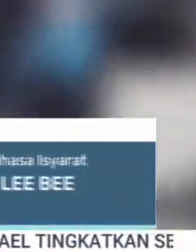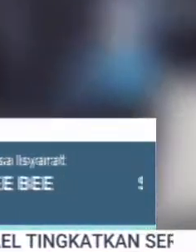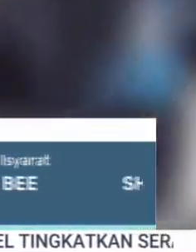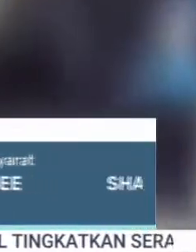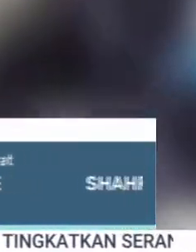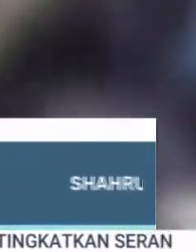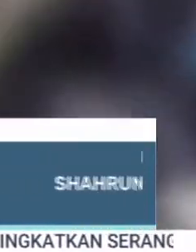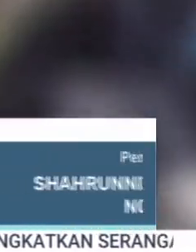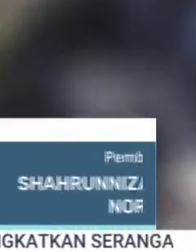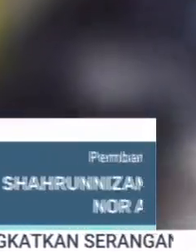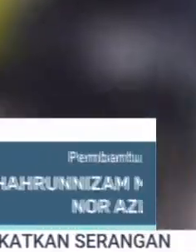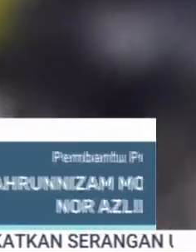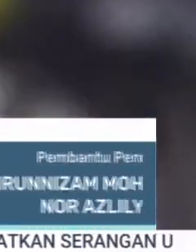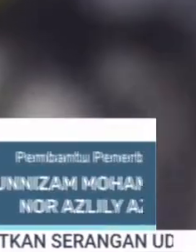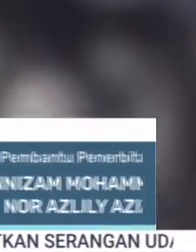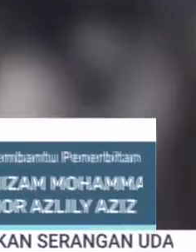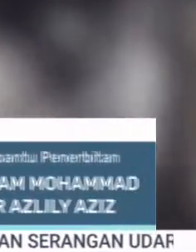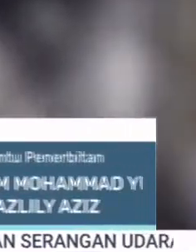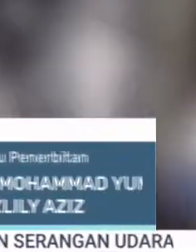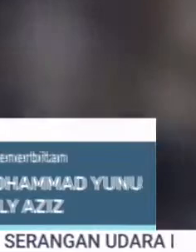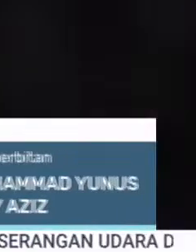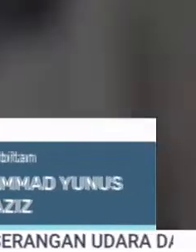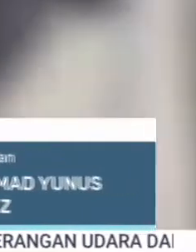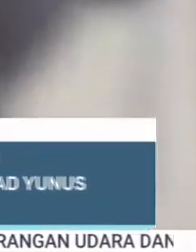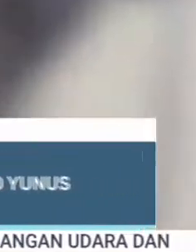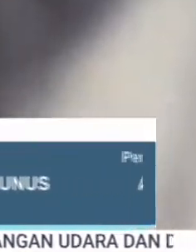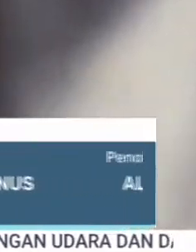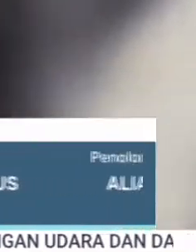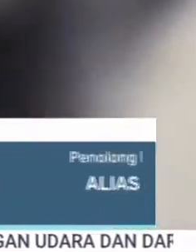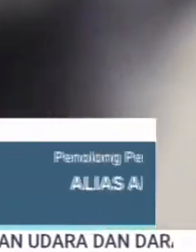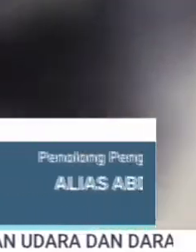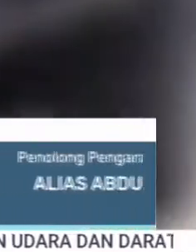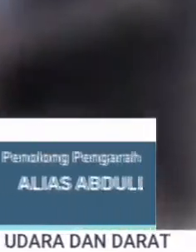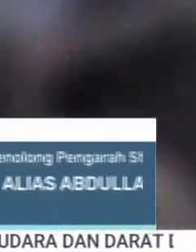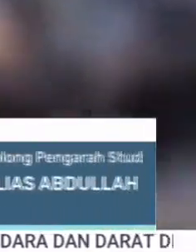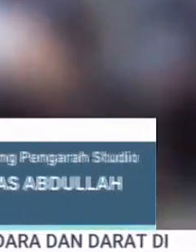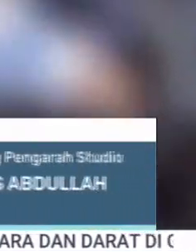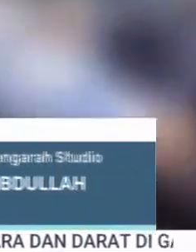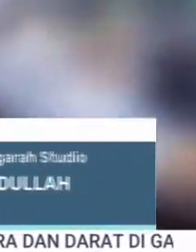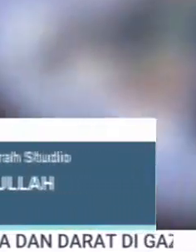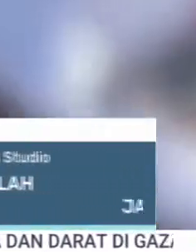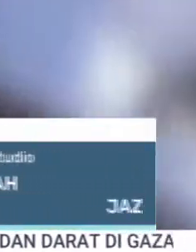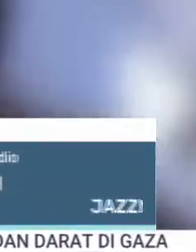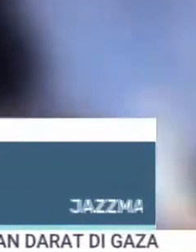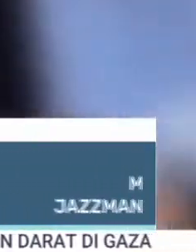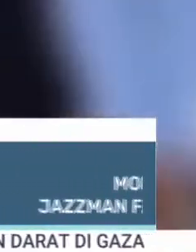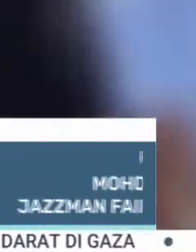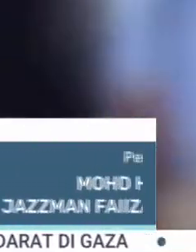We'll be right back.